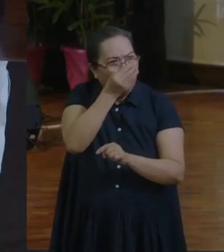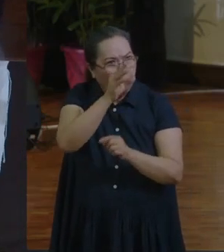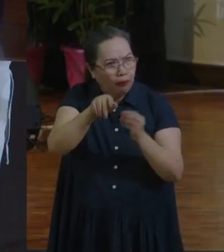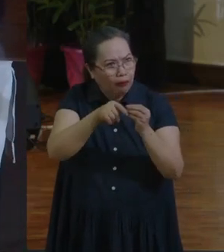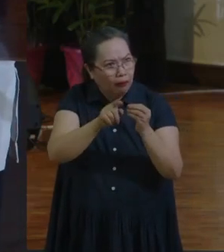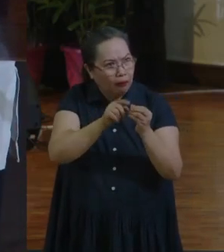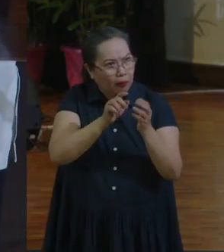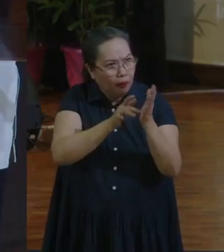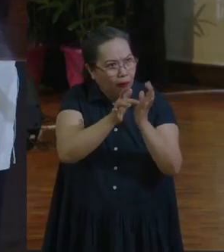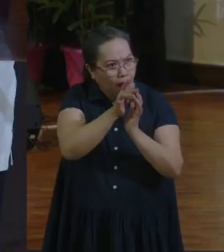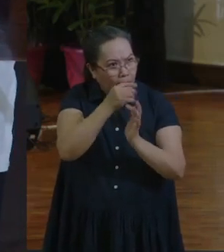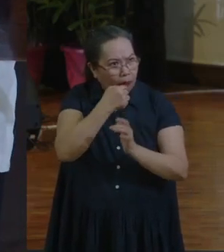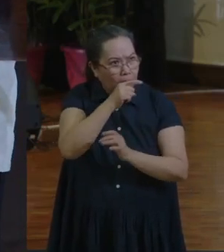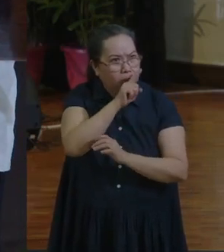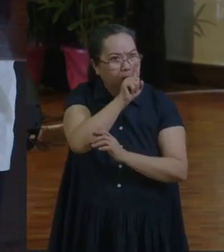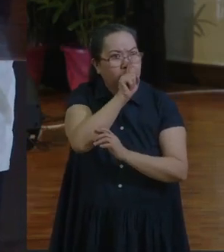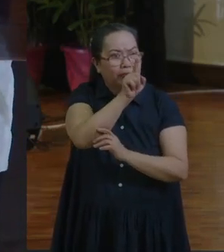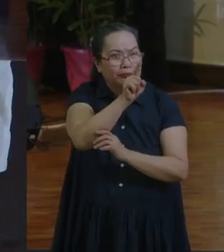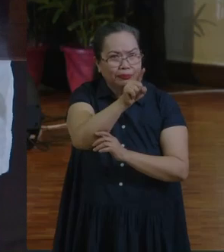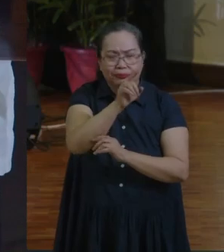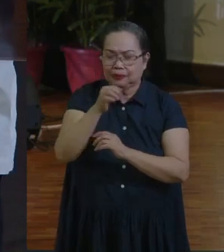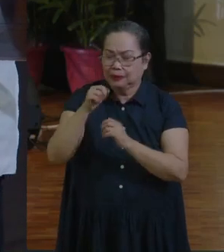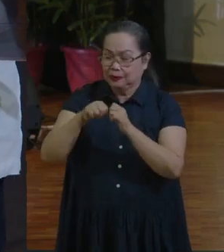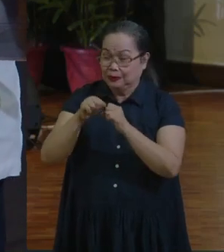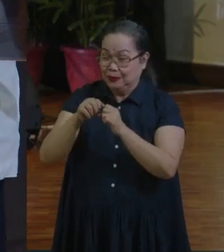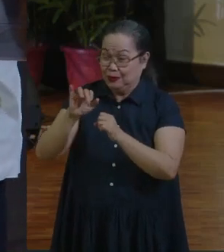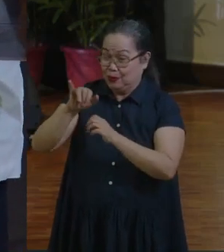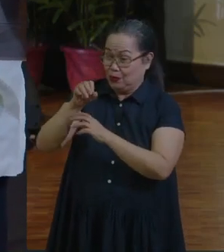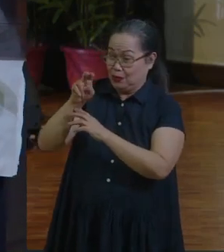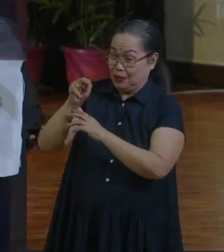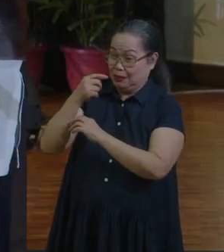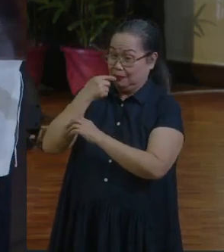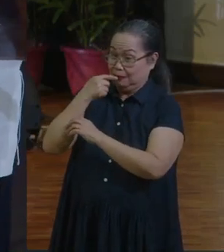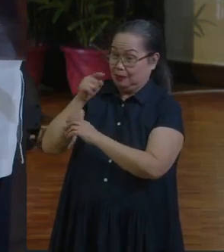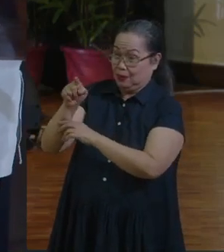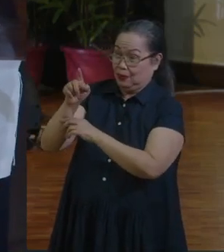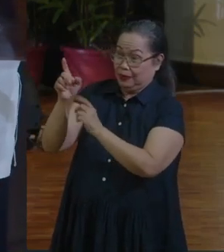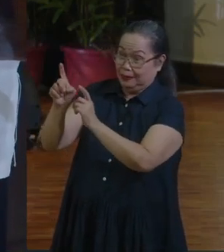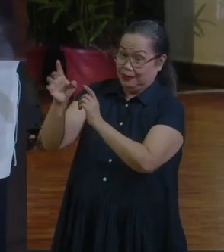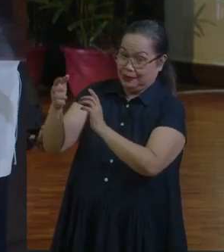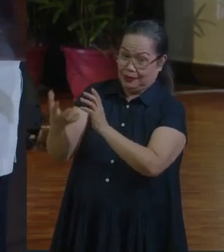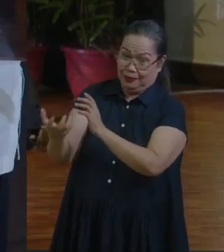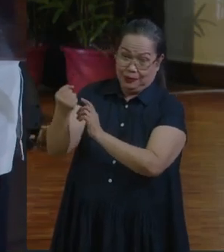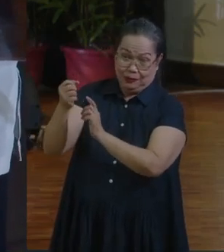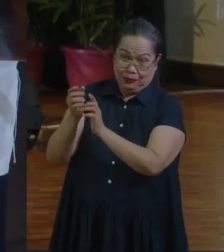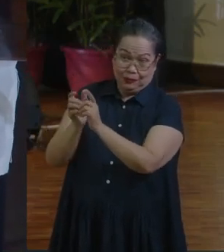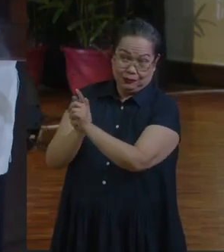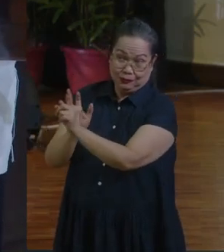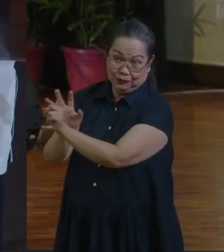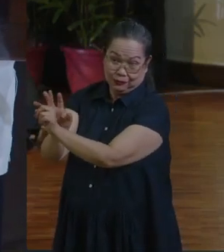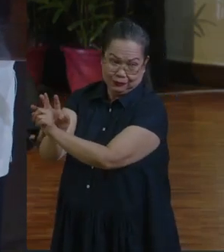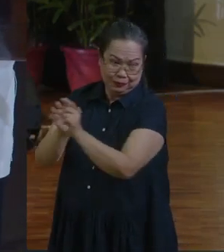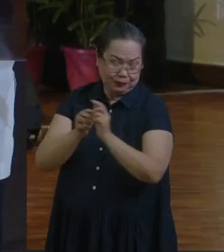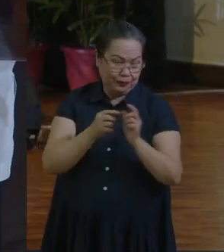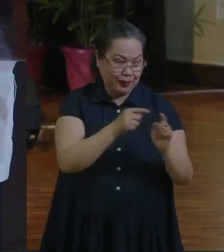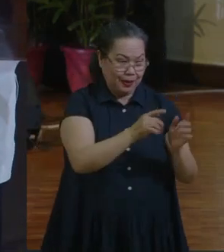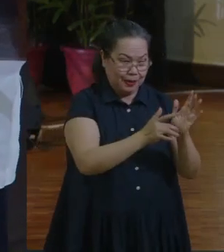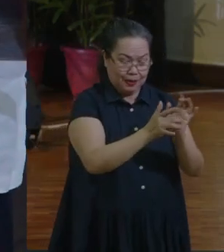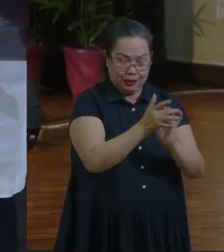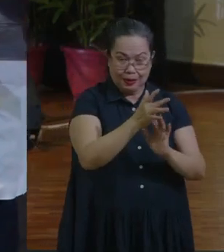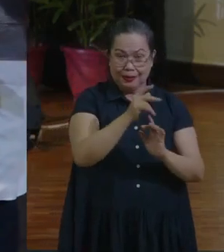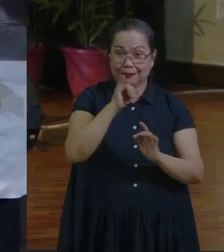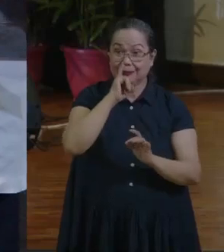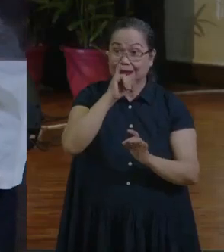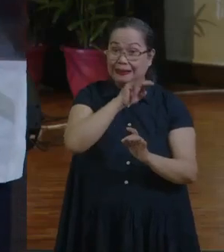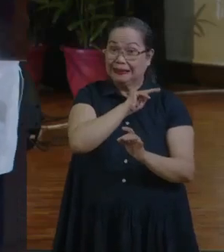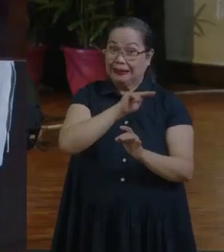verses 19 to 20, mababasa natin kung paano nangyari ito. Sabi doon, "But Herod the